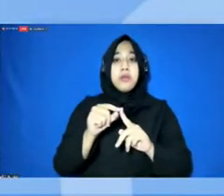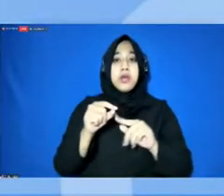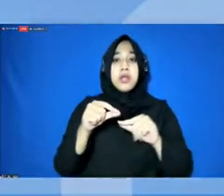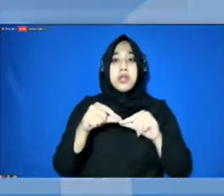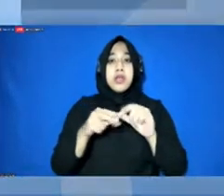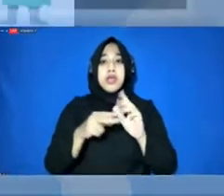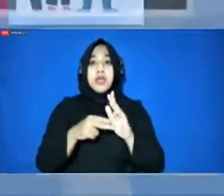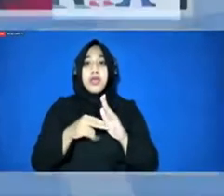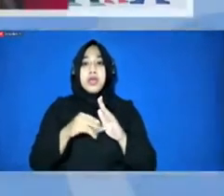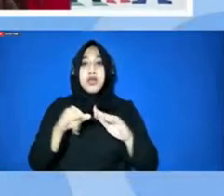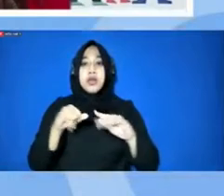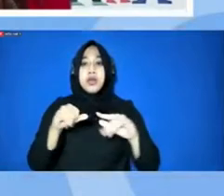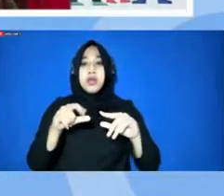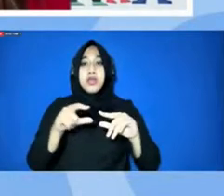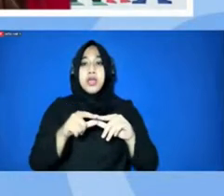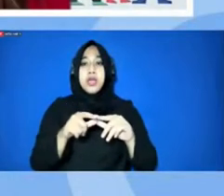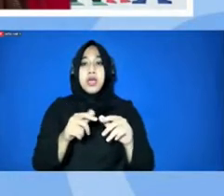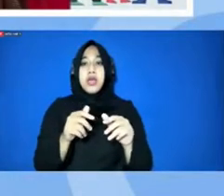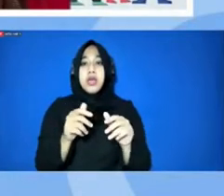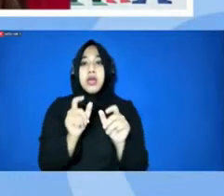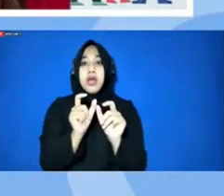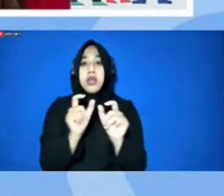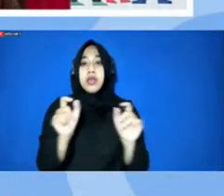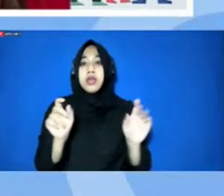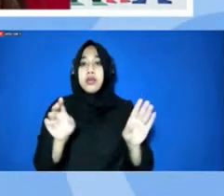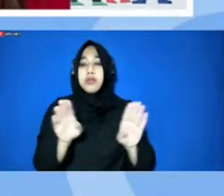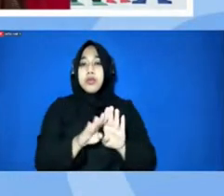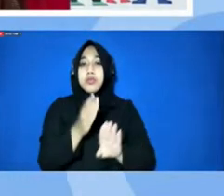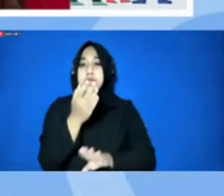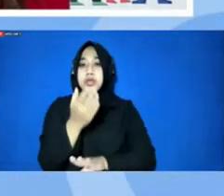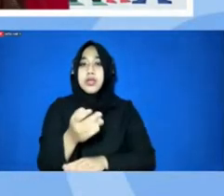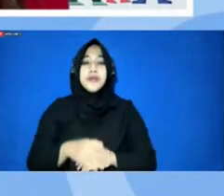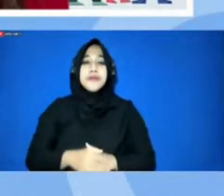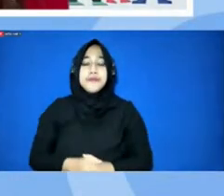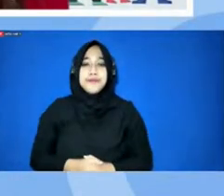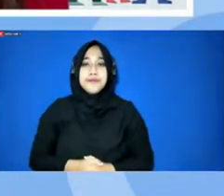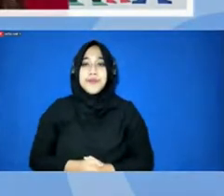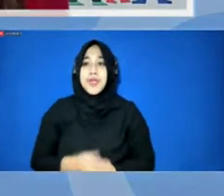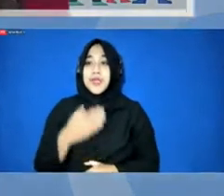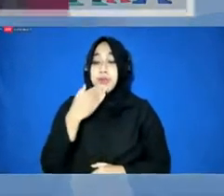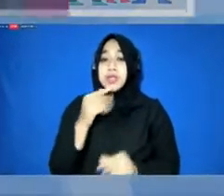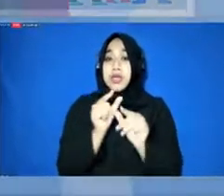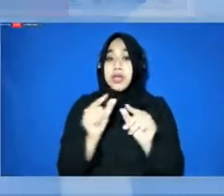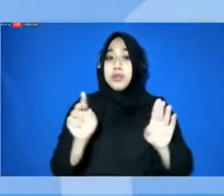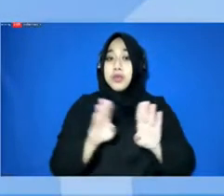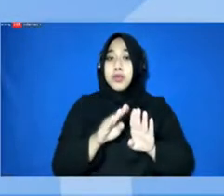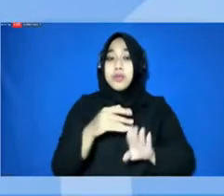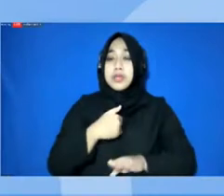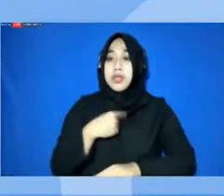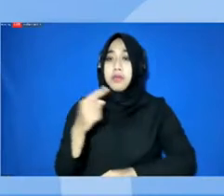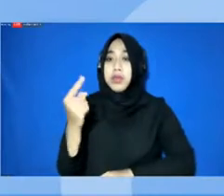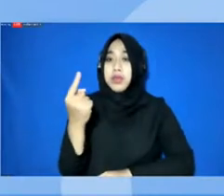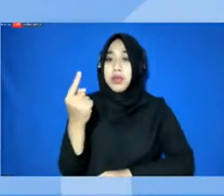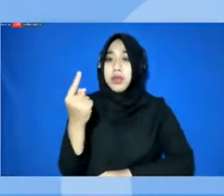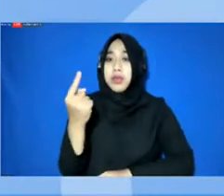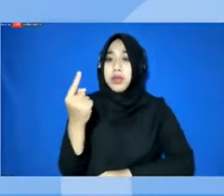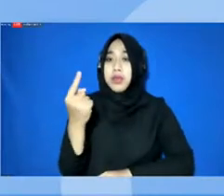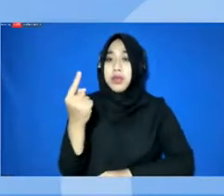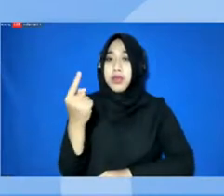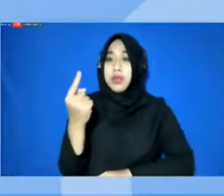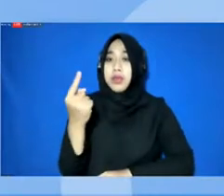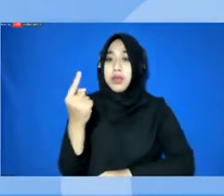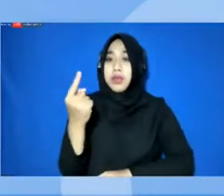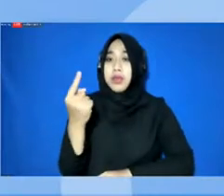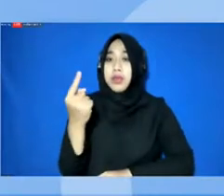kasih. Closing statement dari saya, yang pertama kita harus mulai kelompok rentan, karena kelompok rentan ini juga